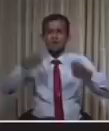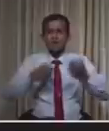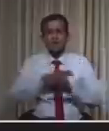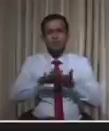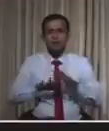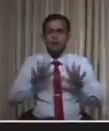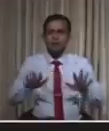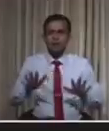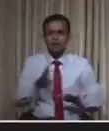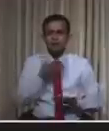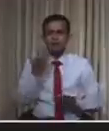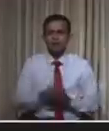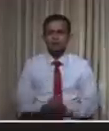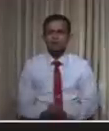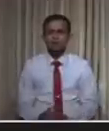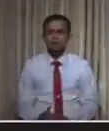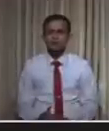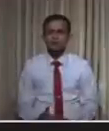හරි. බොහොම සුදු.